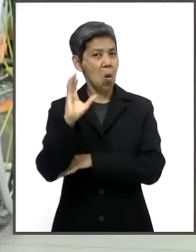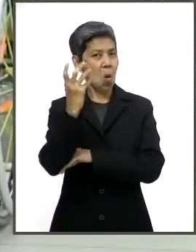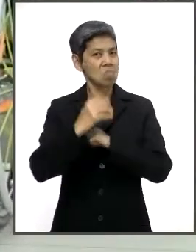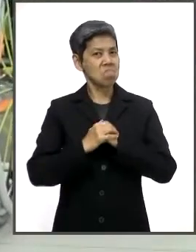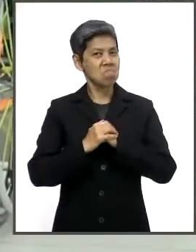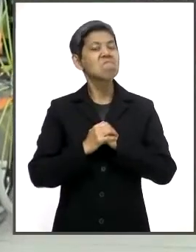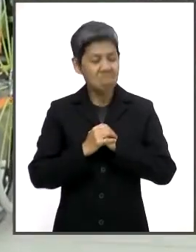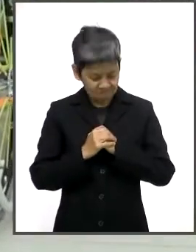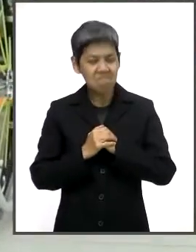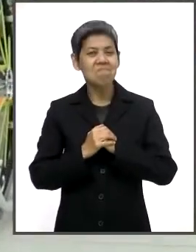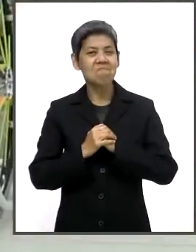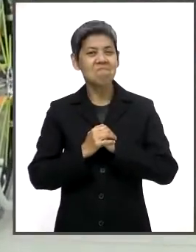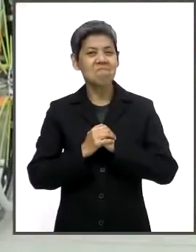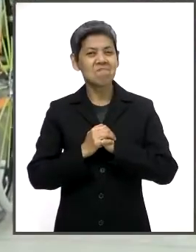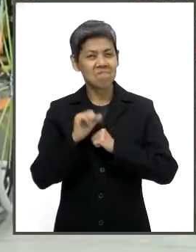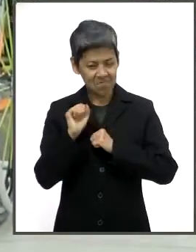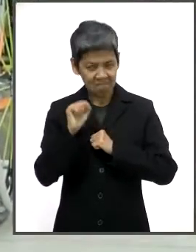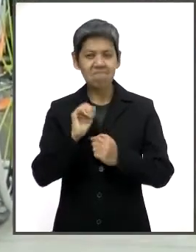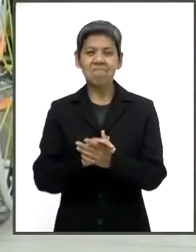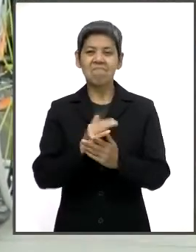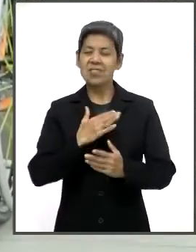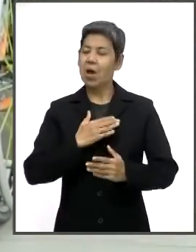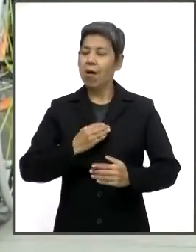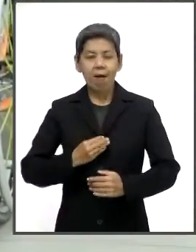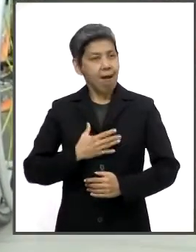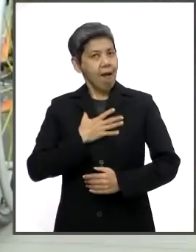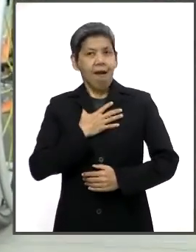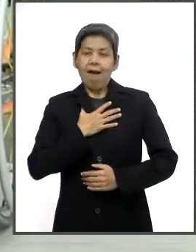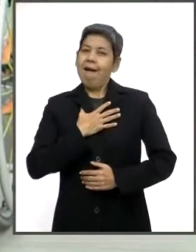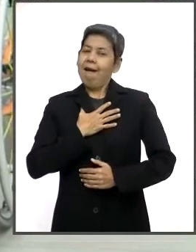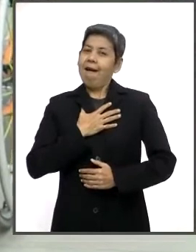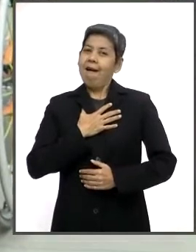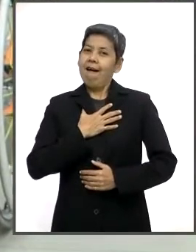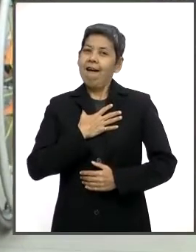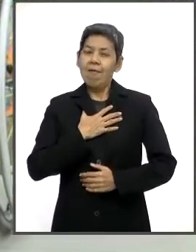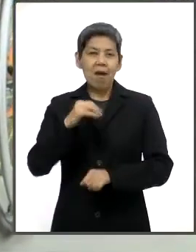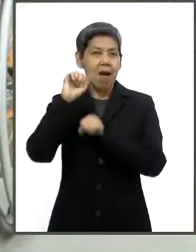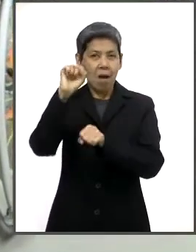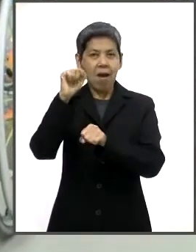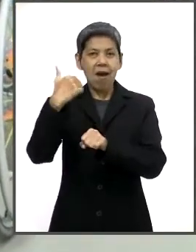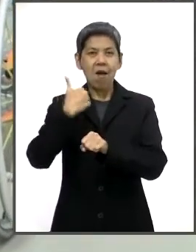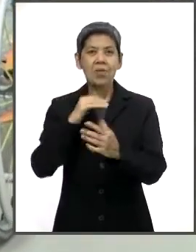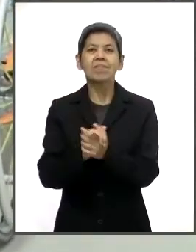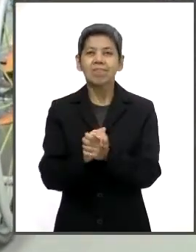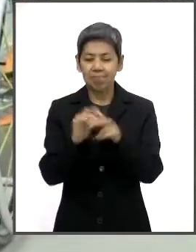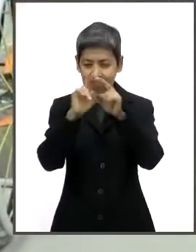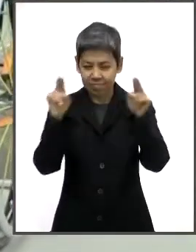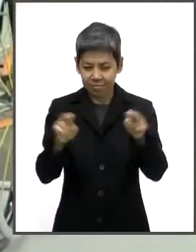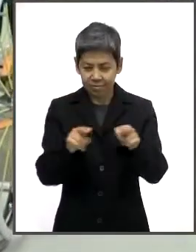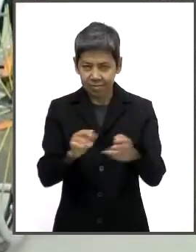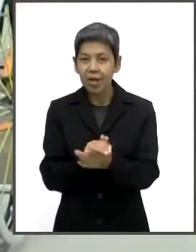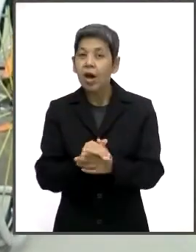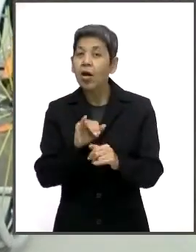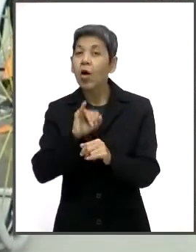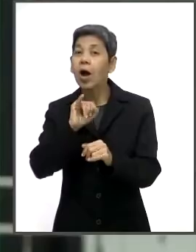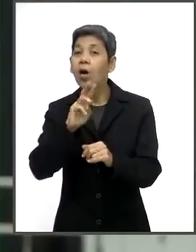ลกเลย ค่ะปัจจุบันก็เป็นเรื่องเซอร์ไพรส์นะคะเพิ่งได้รับประกาศจากสมภารของ